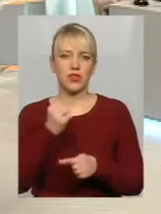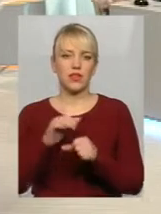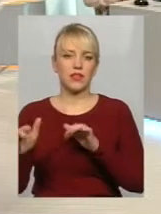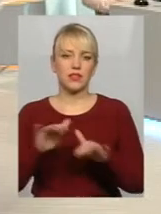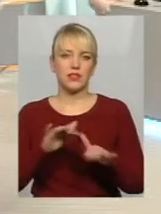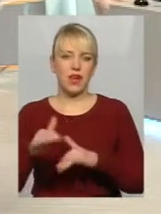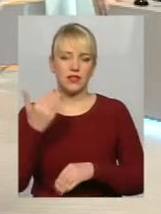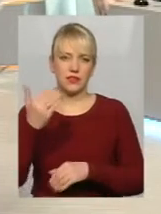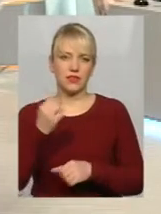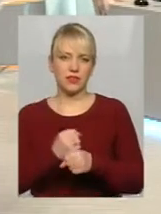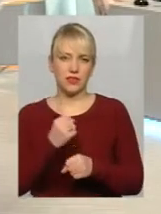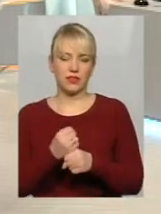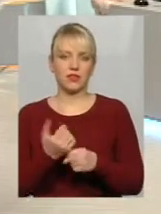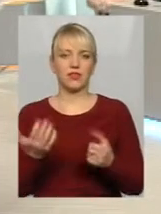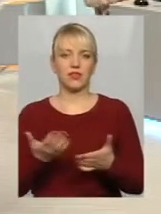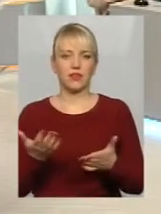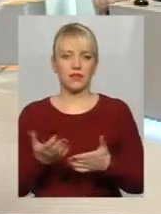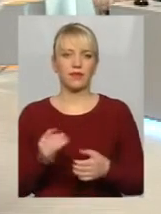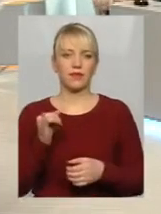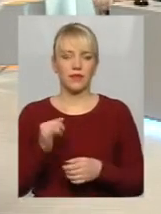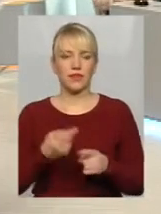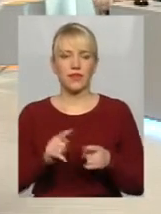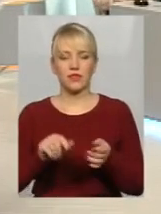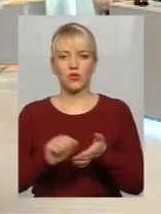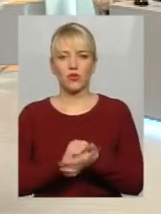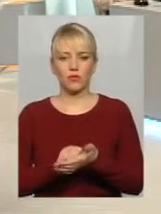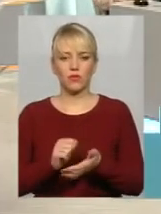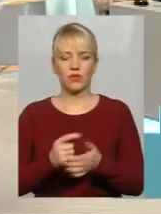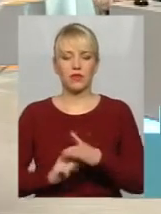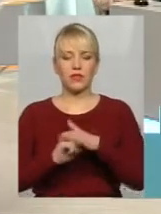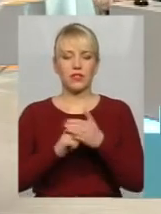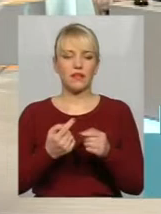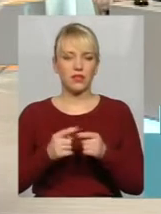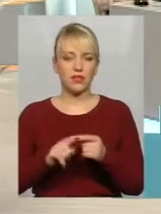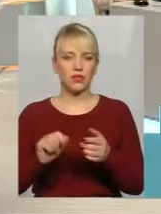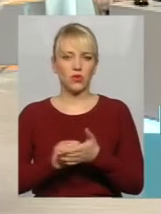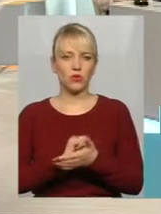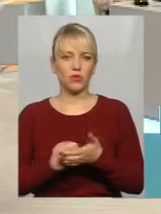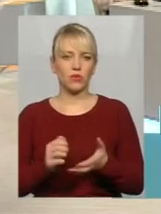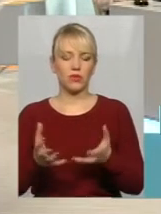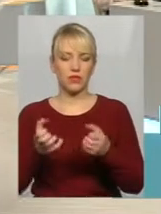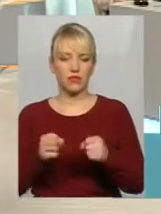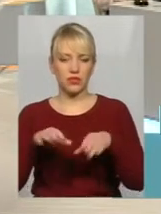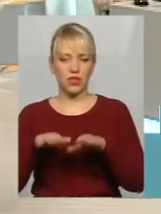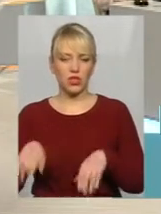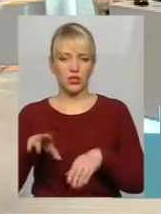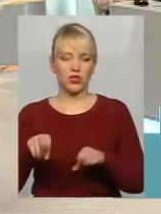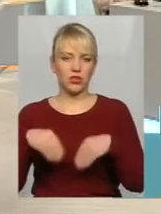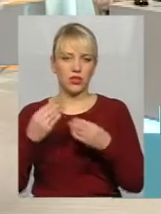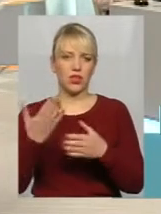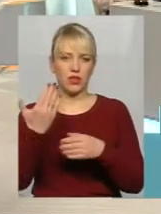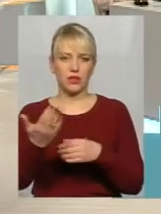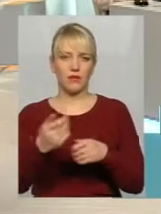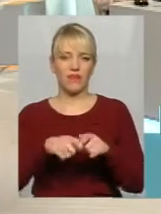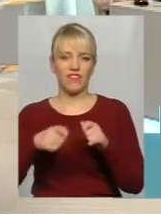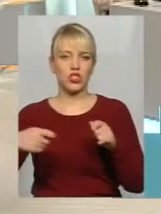діяльності. На цих документах, на підставі цих документів приймається рішення щодо їхнього надання їхньої відстрочки. Також